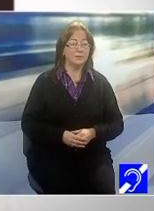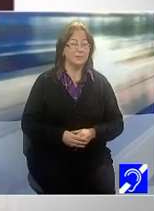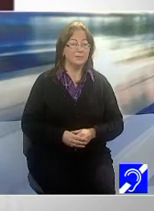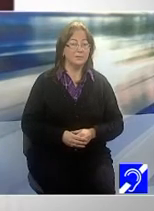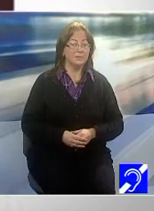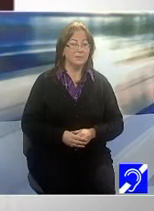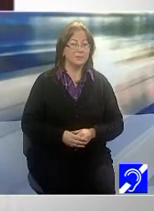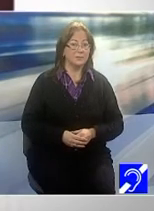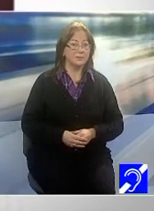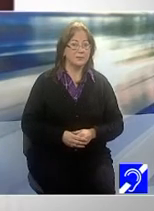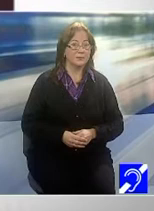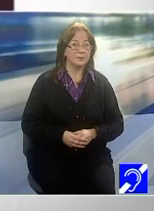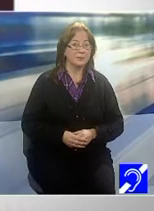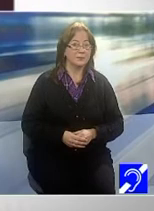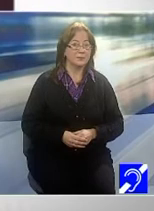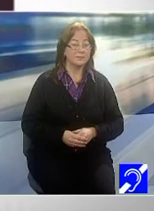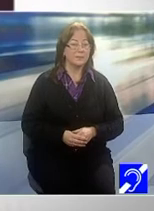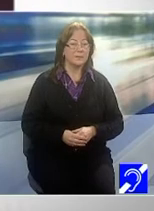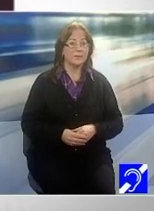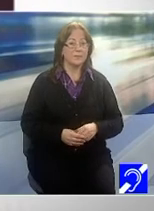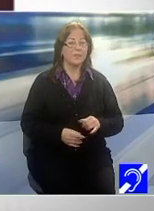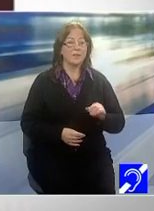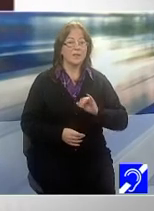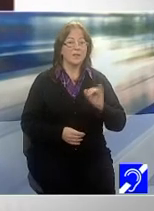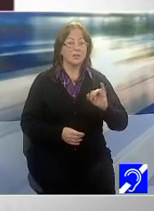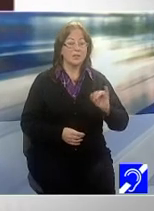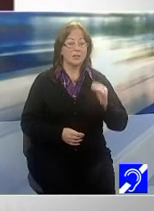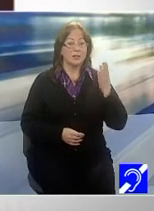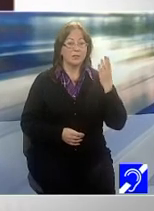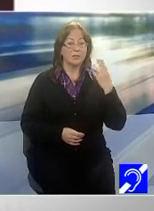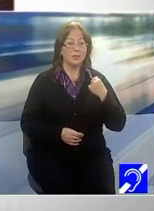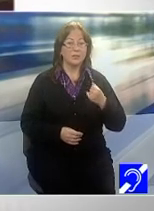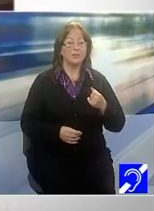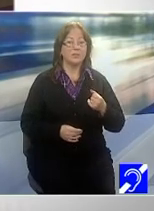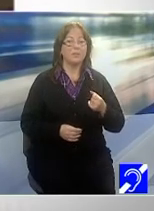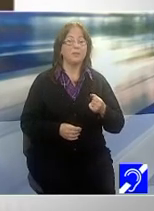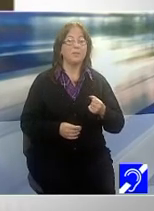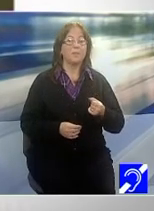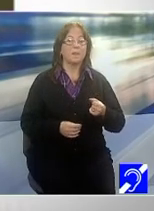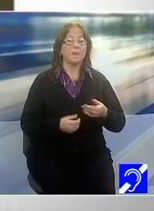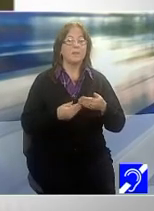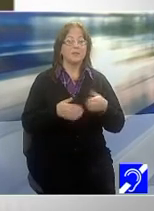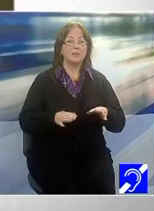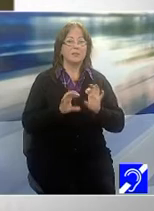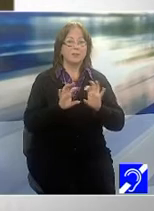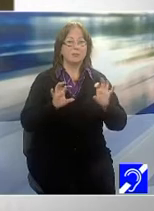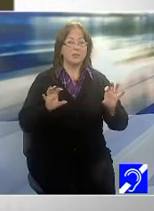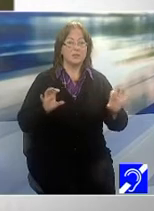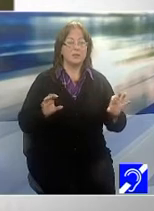dintre contribuitori, cei care au contribuit extraordinar la expoziție, au fost Comisia Fulbright, și noi.